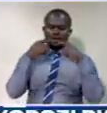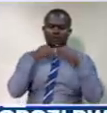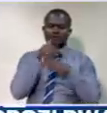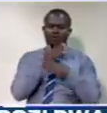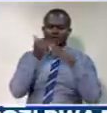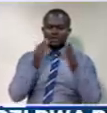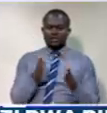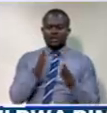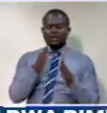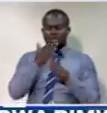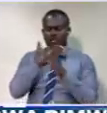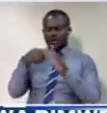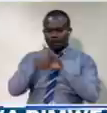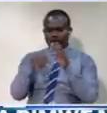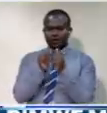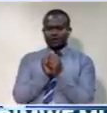Minisiteri y'Ubutegetsi bw'Igihugu.